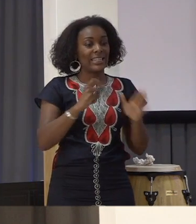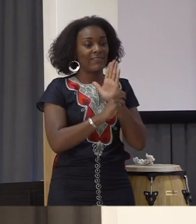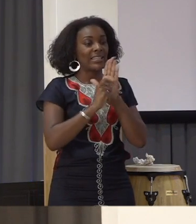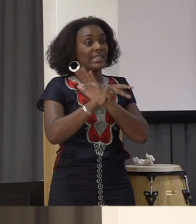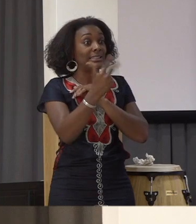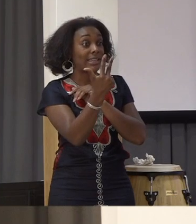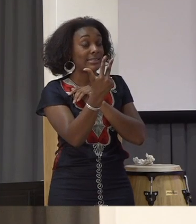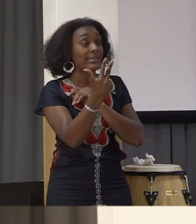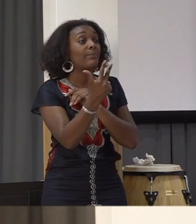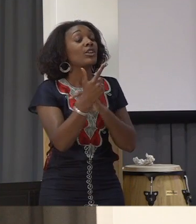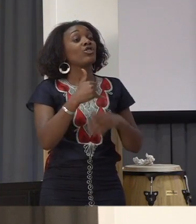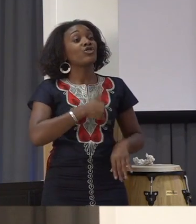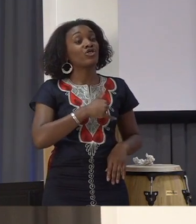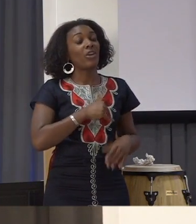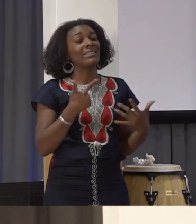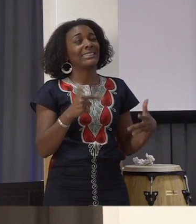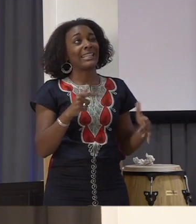Jésus parle,